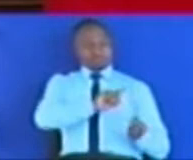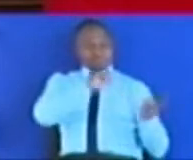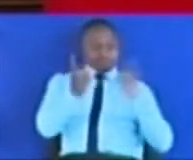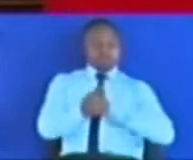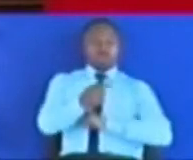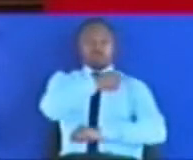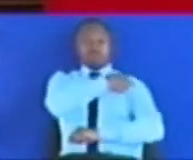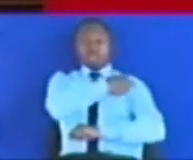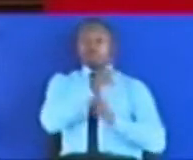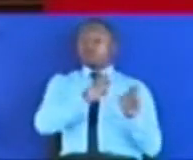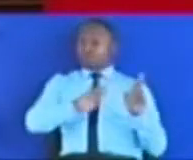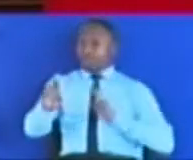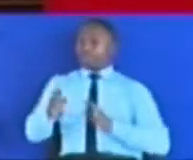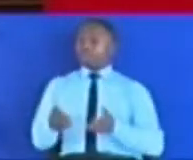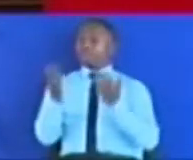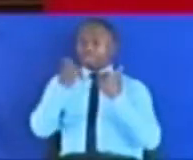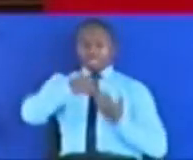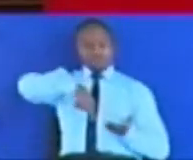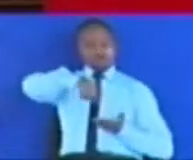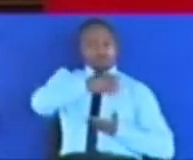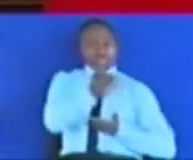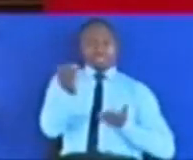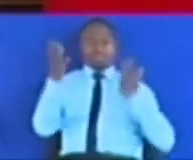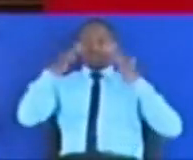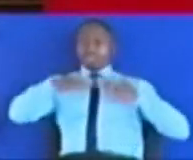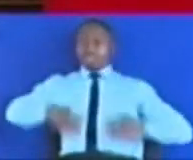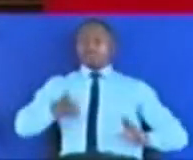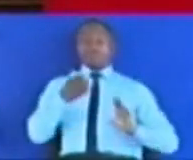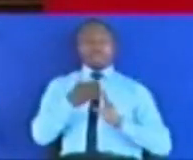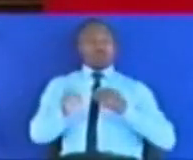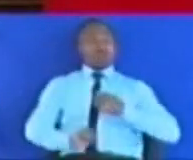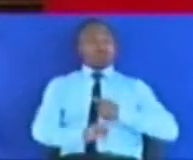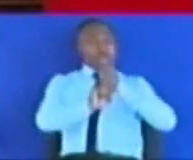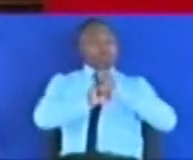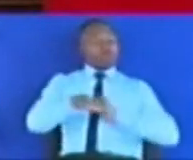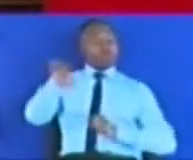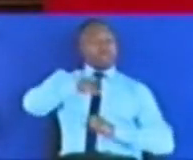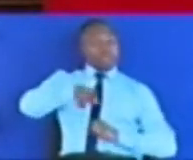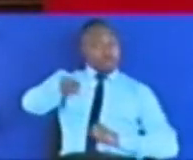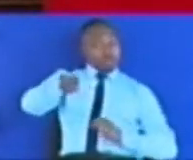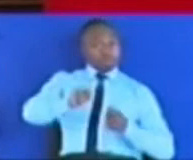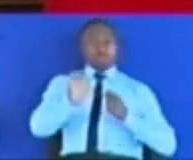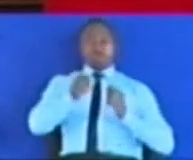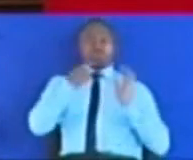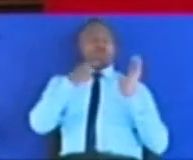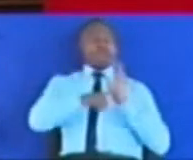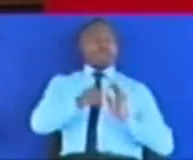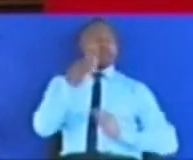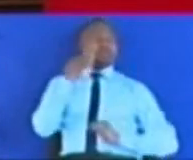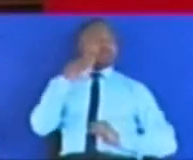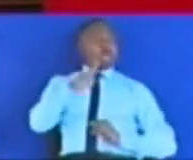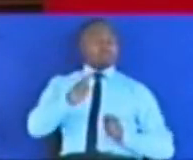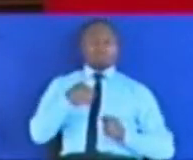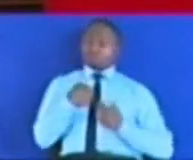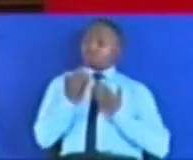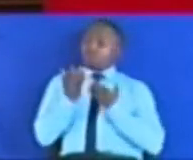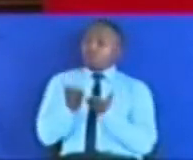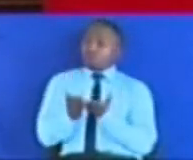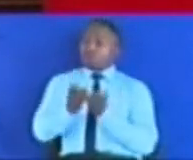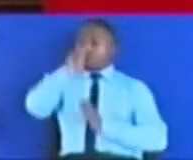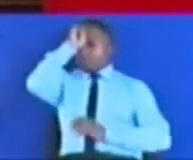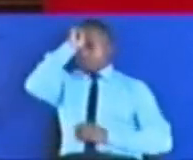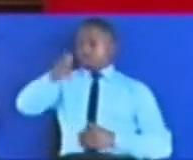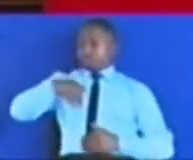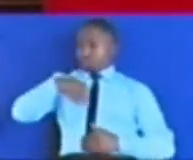Nansio itahitaji vituo vingine vya afya kwa ajili ya kusapoti eneo hili. Ndio maana ni muhimu sana, nimekuwa ninaomba Mheshimiwa